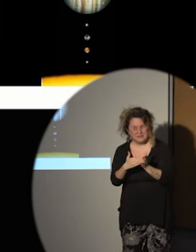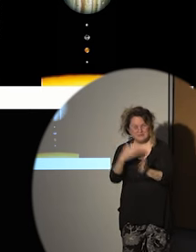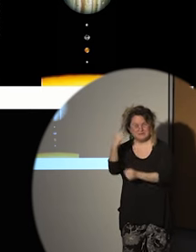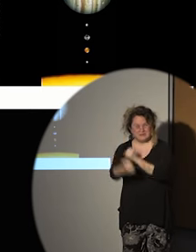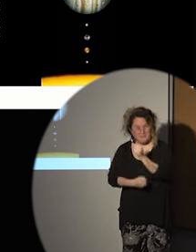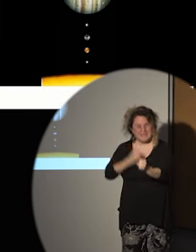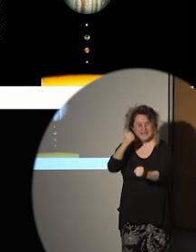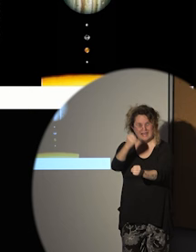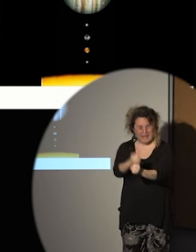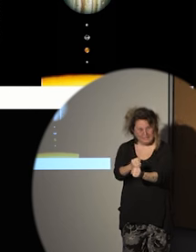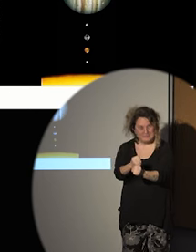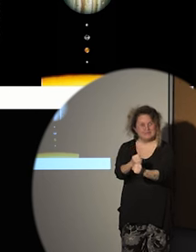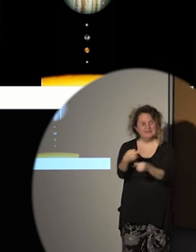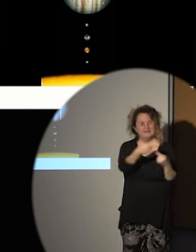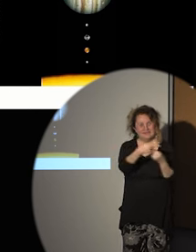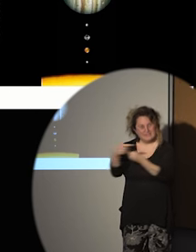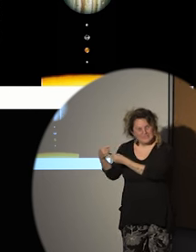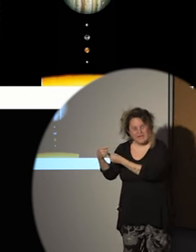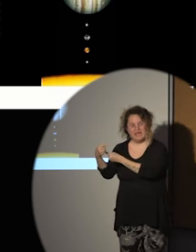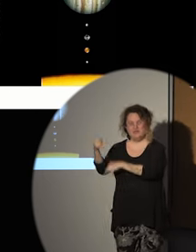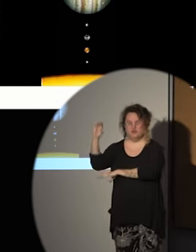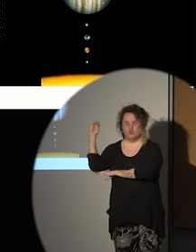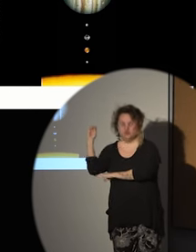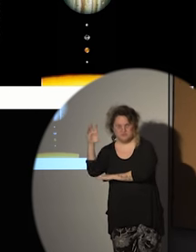100 000 années pour que la lumière puisse traverser la galaxie de part en part.